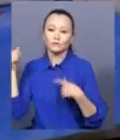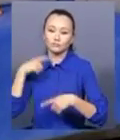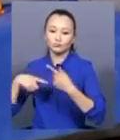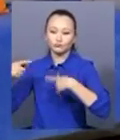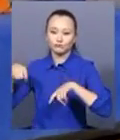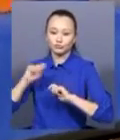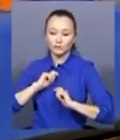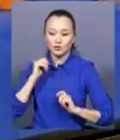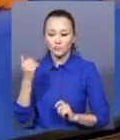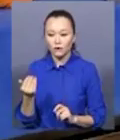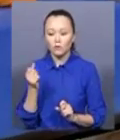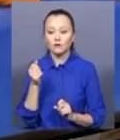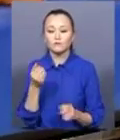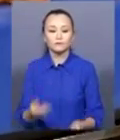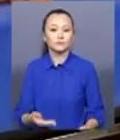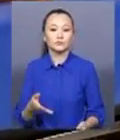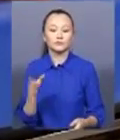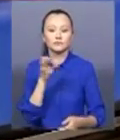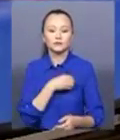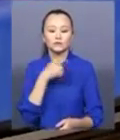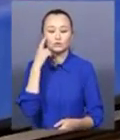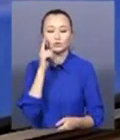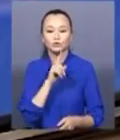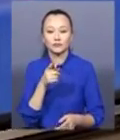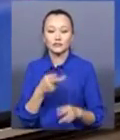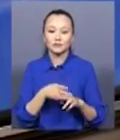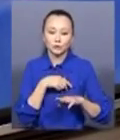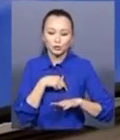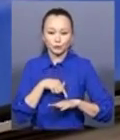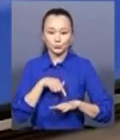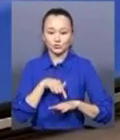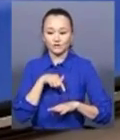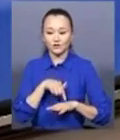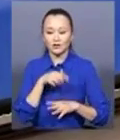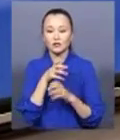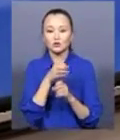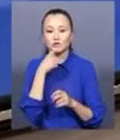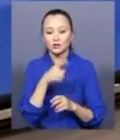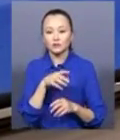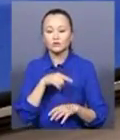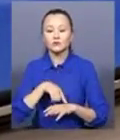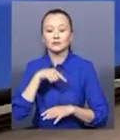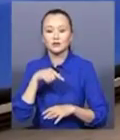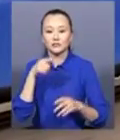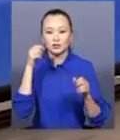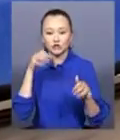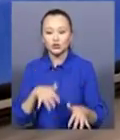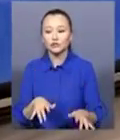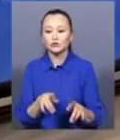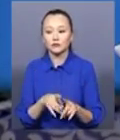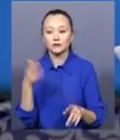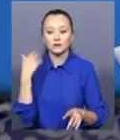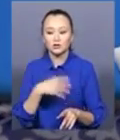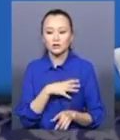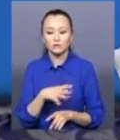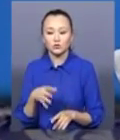его. Вот. Но и я думаю, что интуиция. Короче говоря, сознательного решения тогда